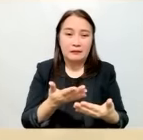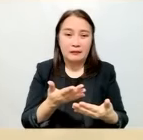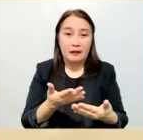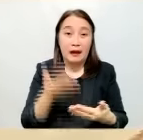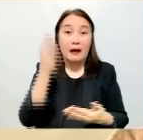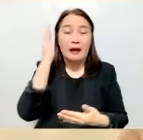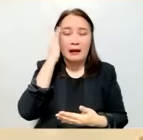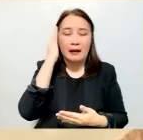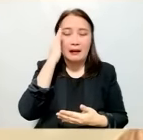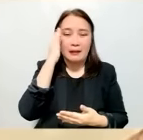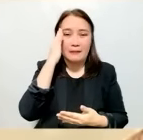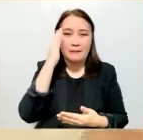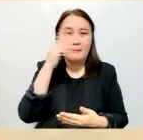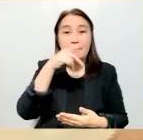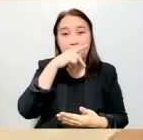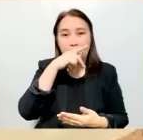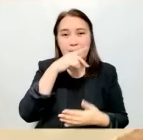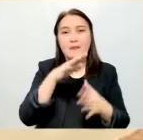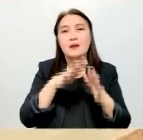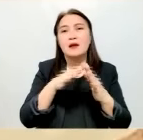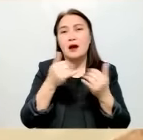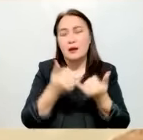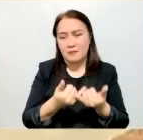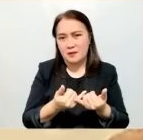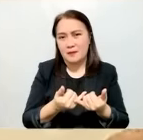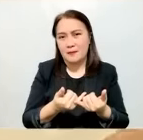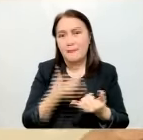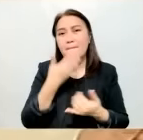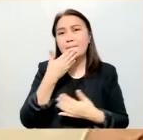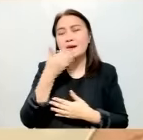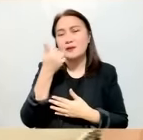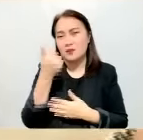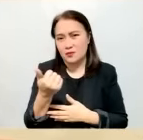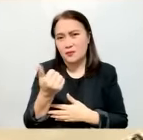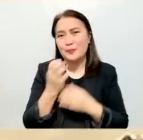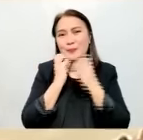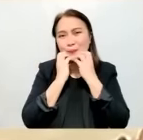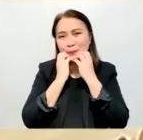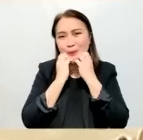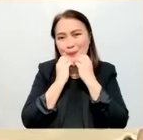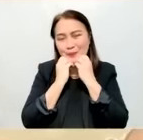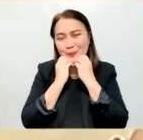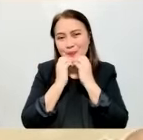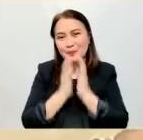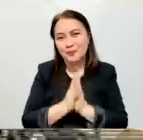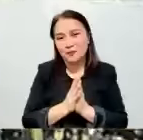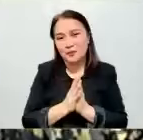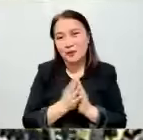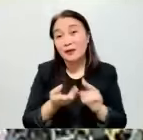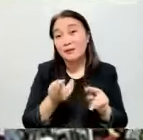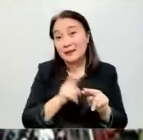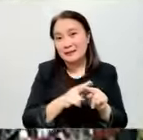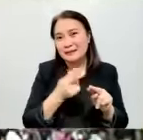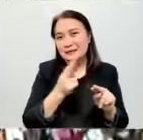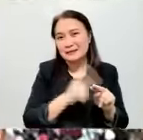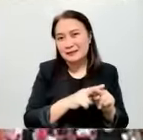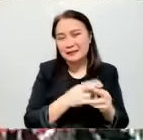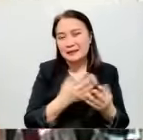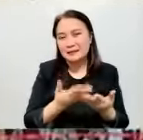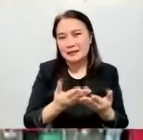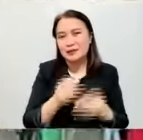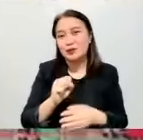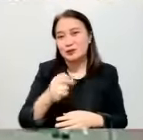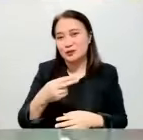po natin kapag private company, hanggat makakamura, magtitipid yan para lang tumaas ang ano ang share. Magsisimula na